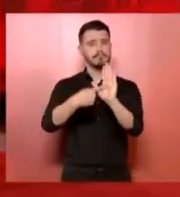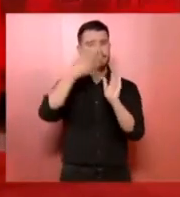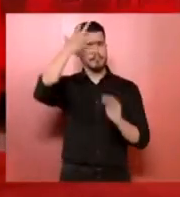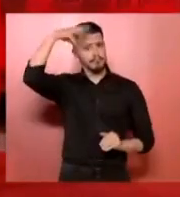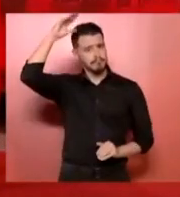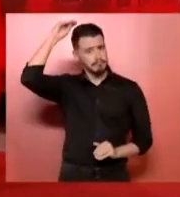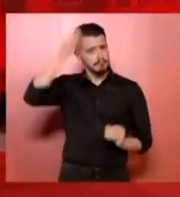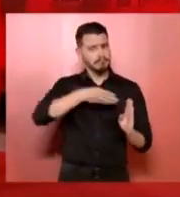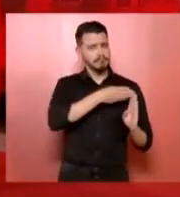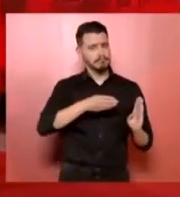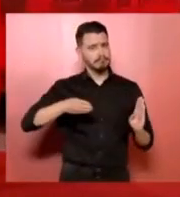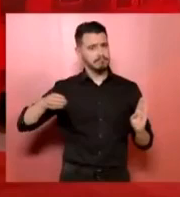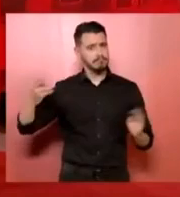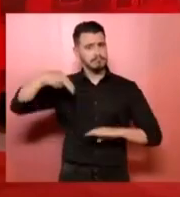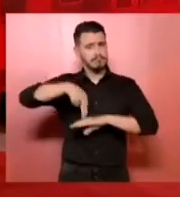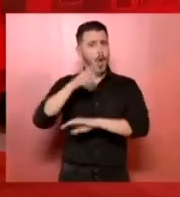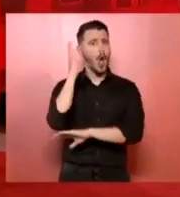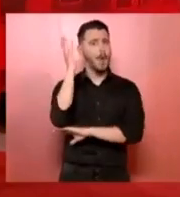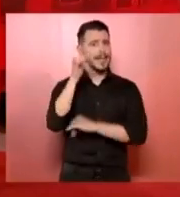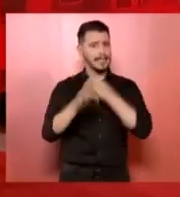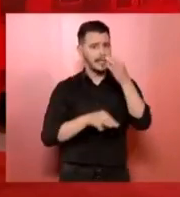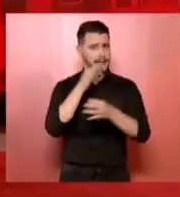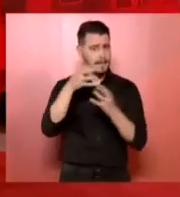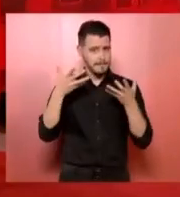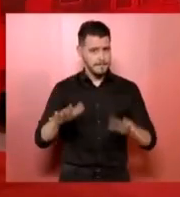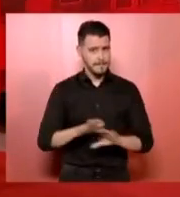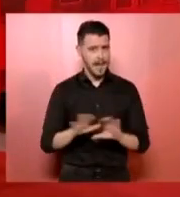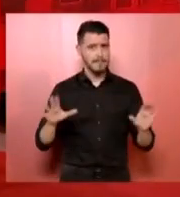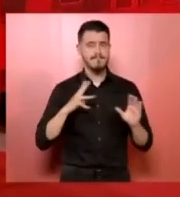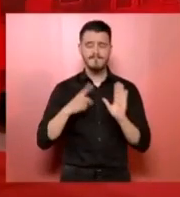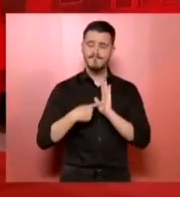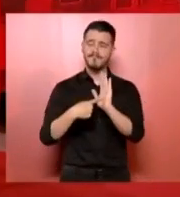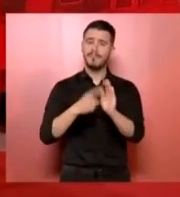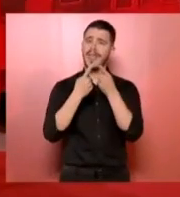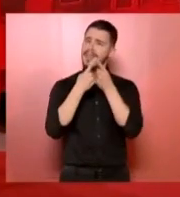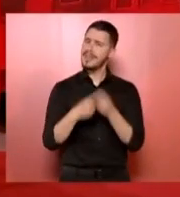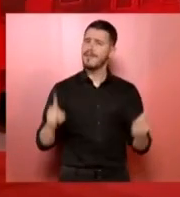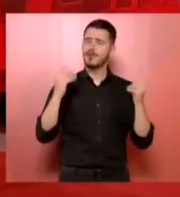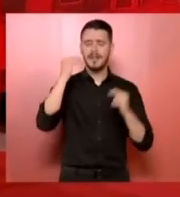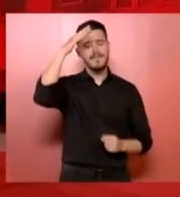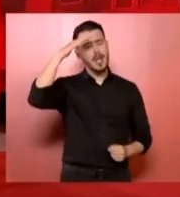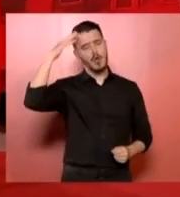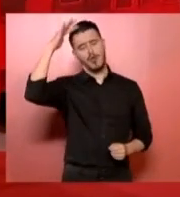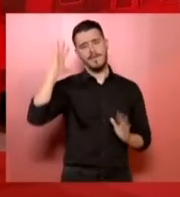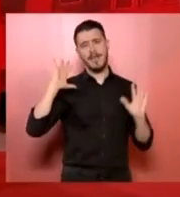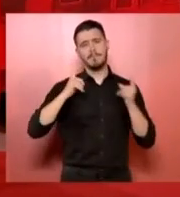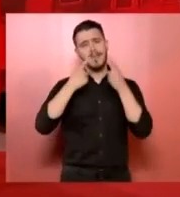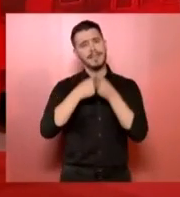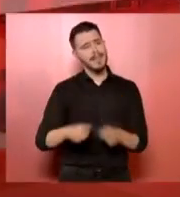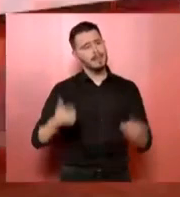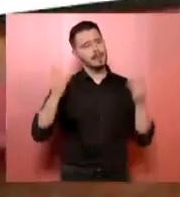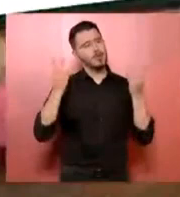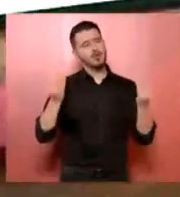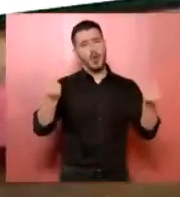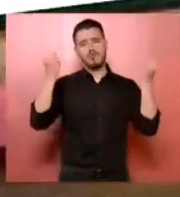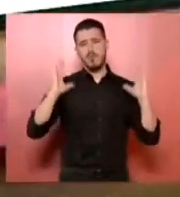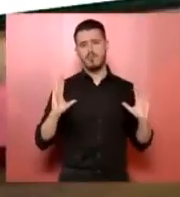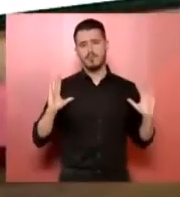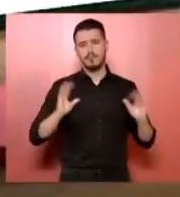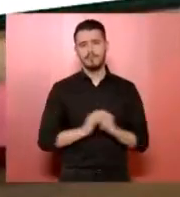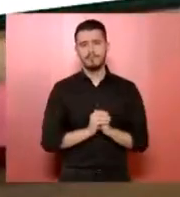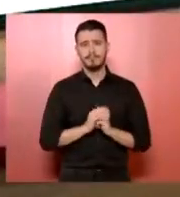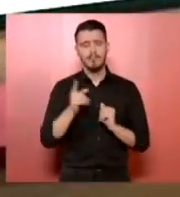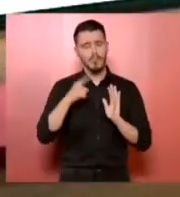και όλοι οι άλλοι μια διαφορετική λογική. Σας παραθέσανε μια